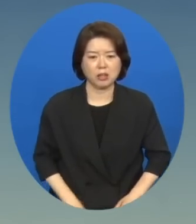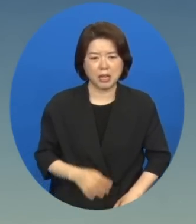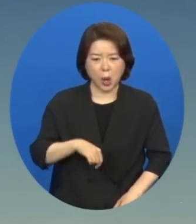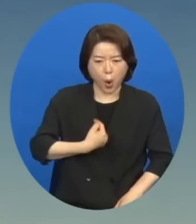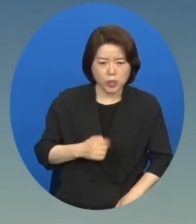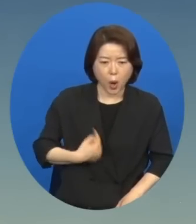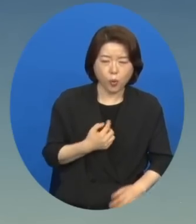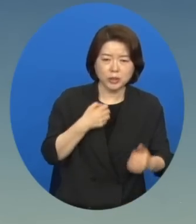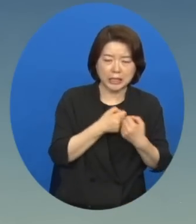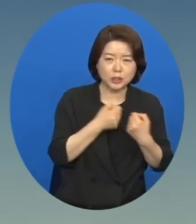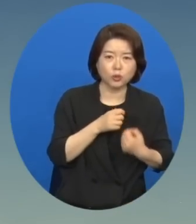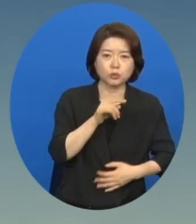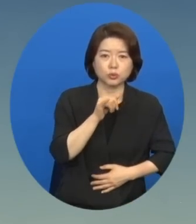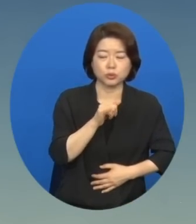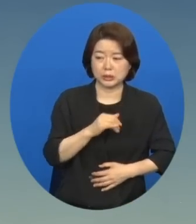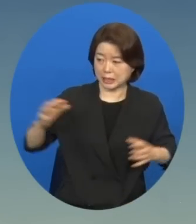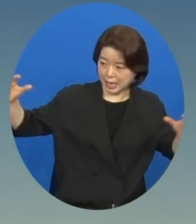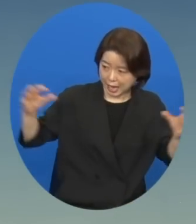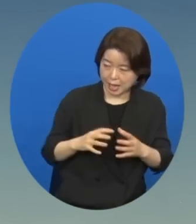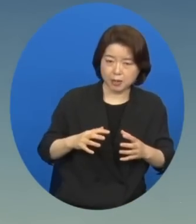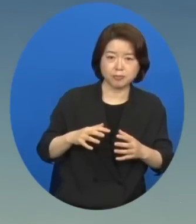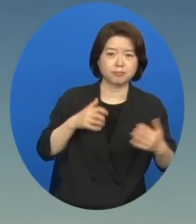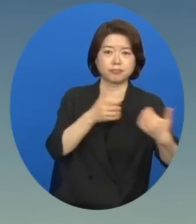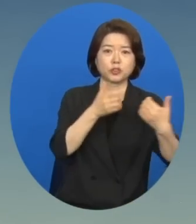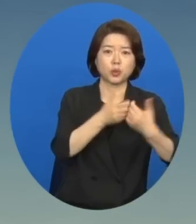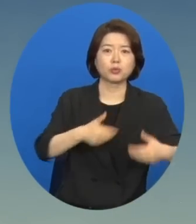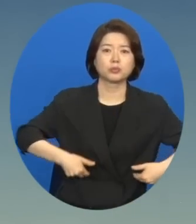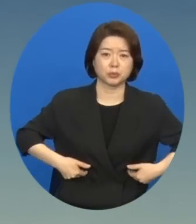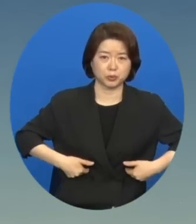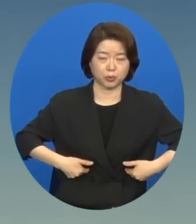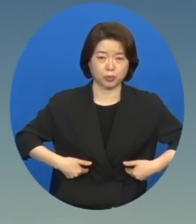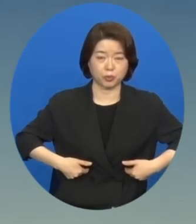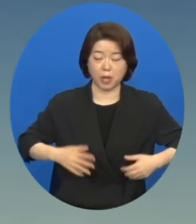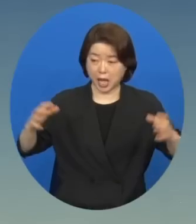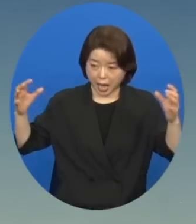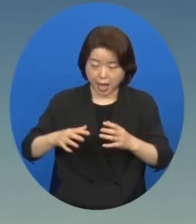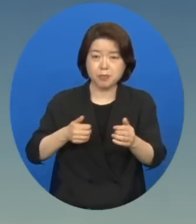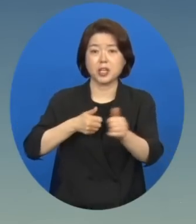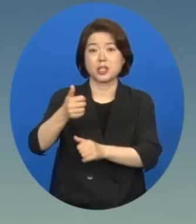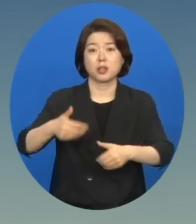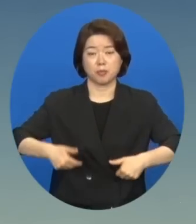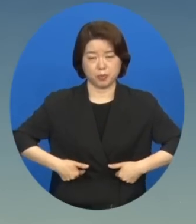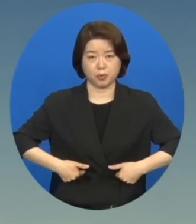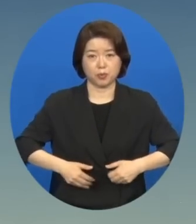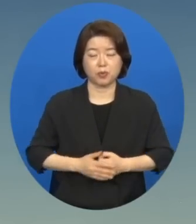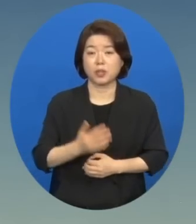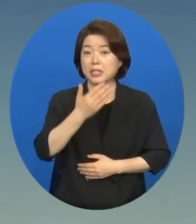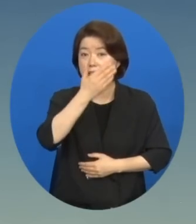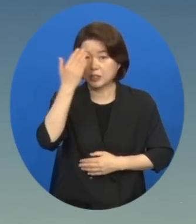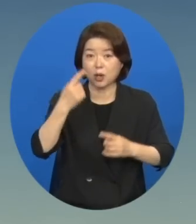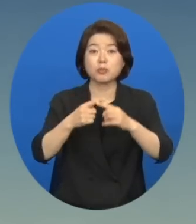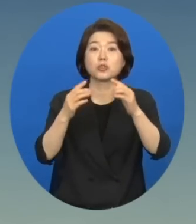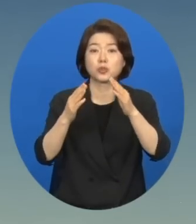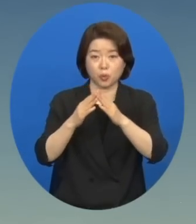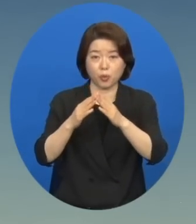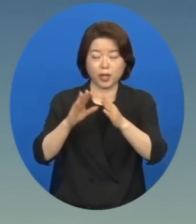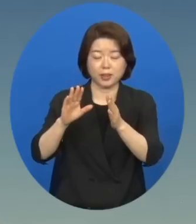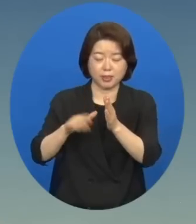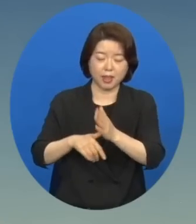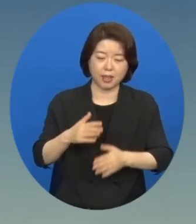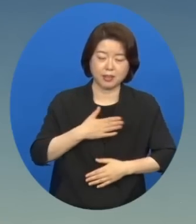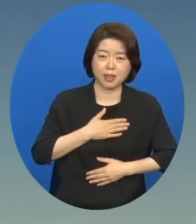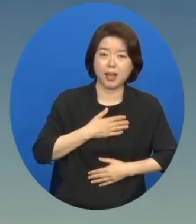많아요. 함께 싸워야 돼요. 함께 이겨야 돼요. 제가 젊은이 교회 하면서 저의 경험을